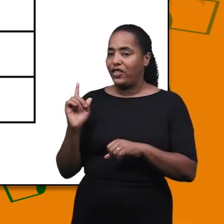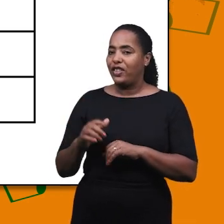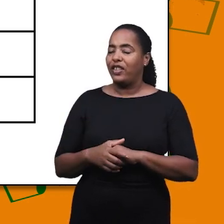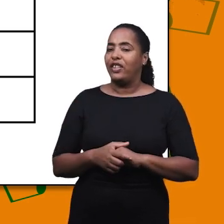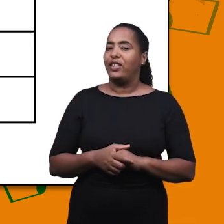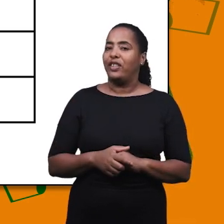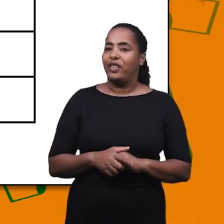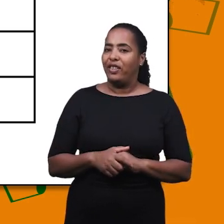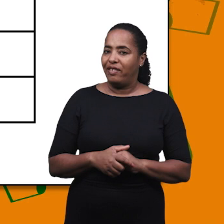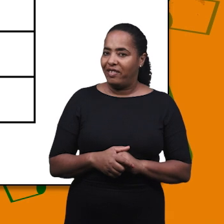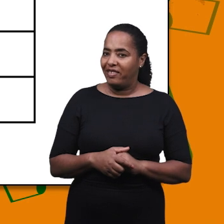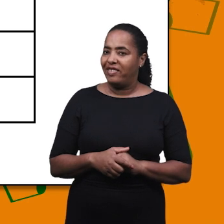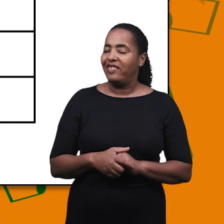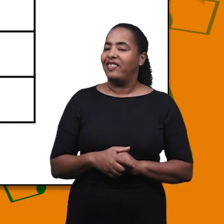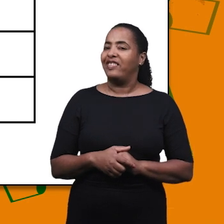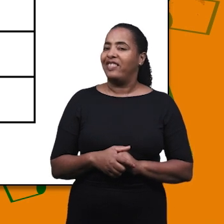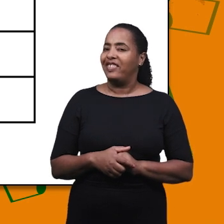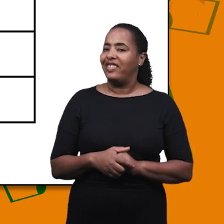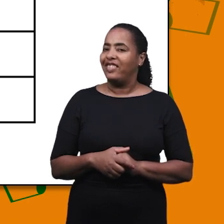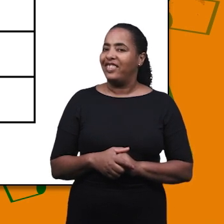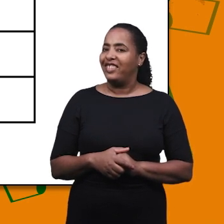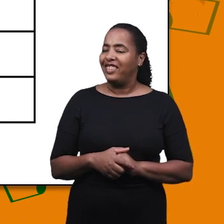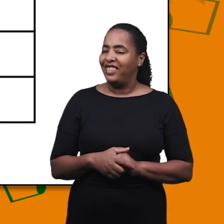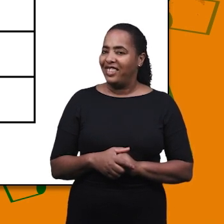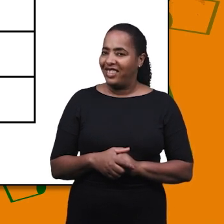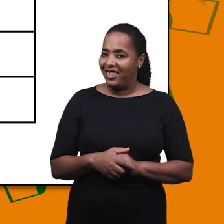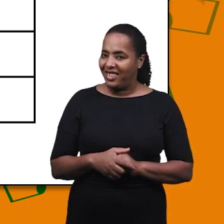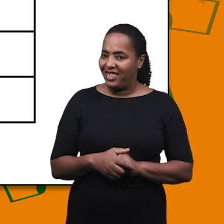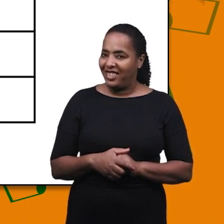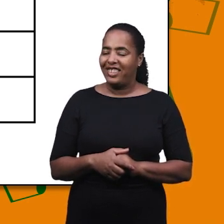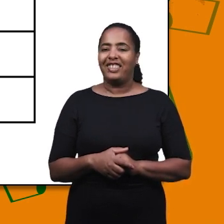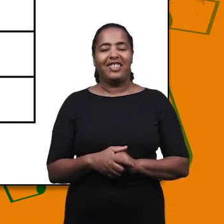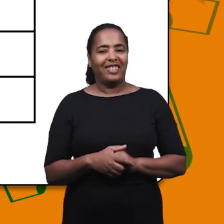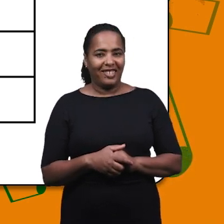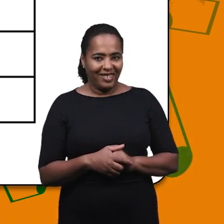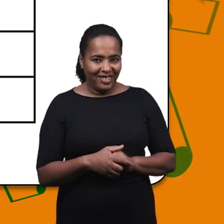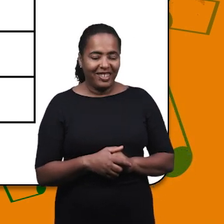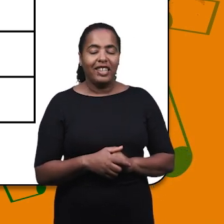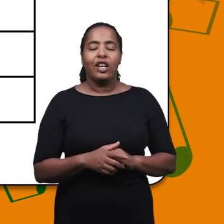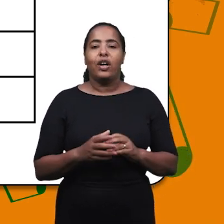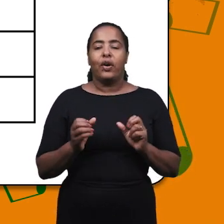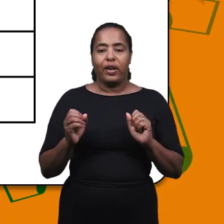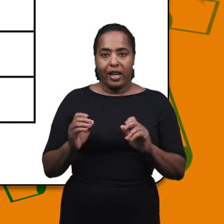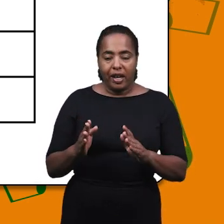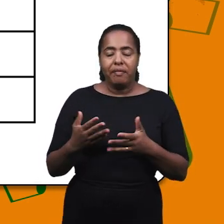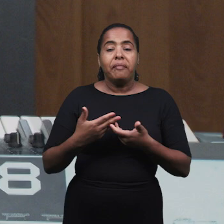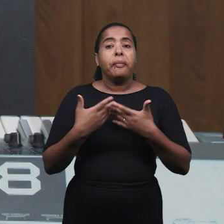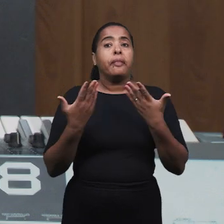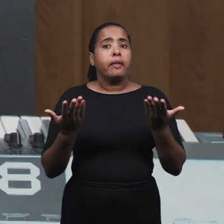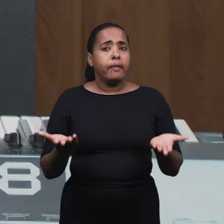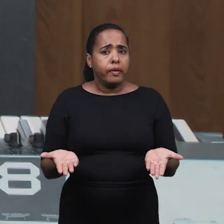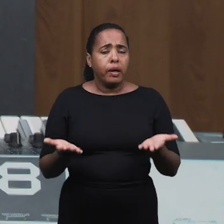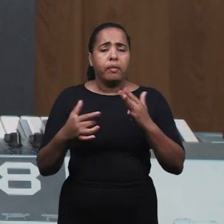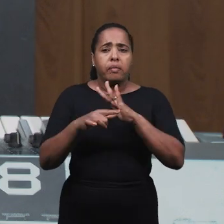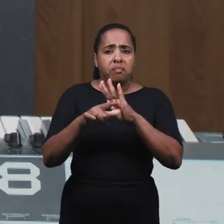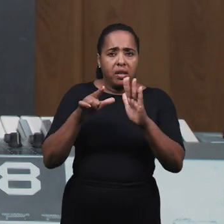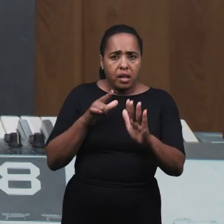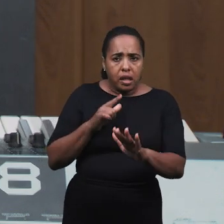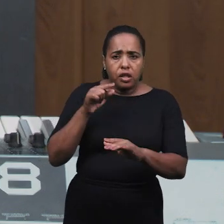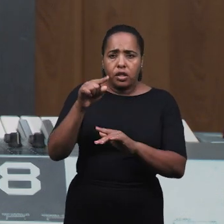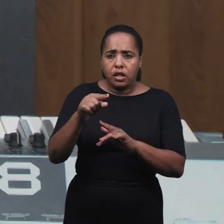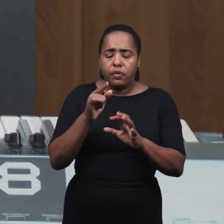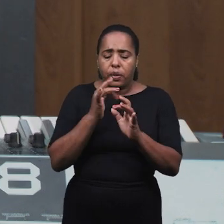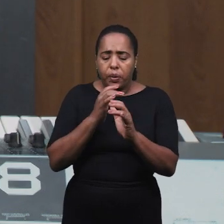verte. Sol, fá, mi, ré, dó, mi, fá, sol. Vamos. Allons-y, on va fermer ici.